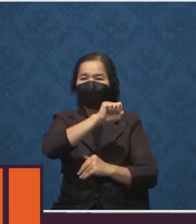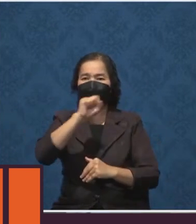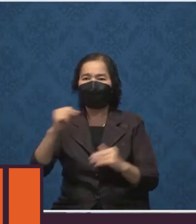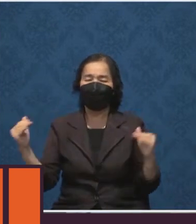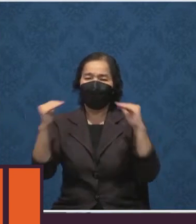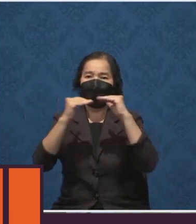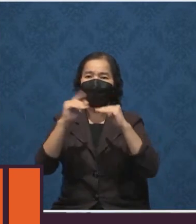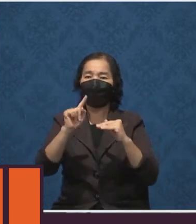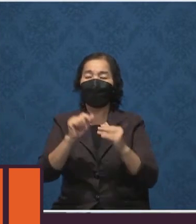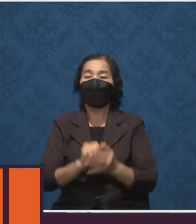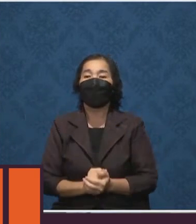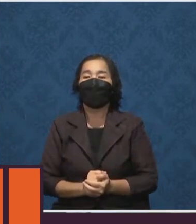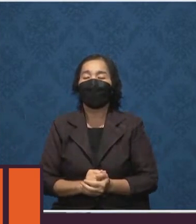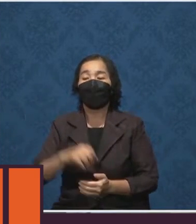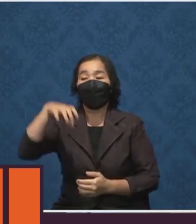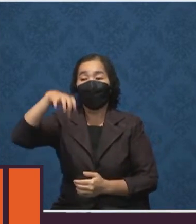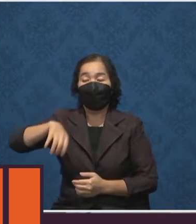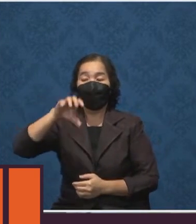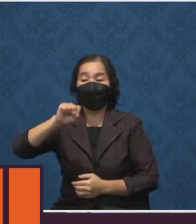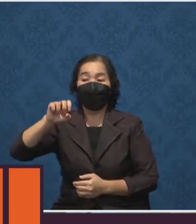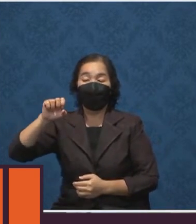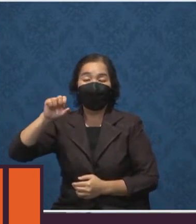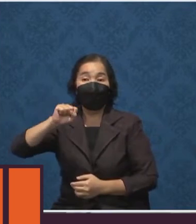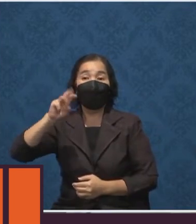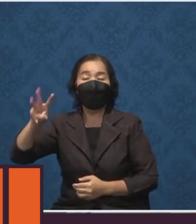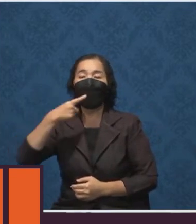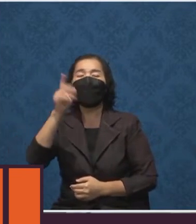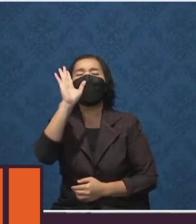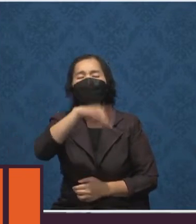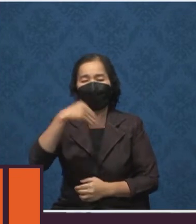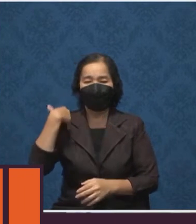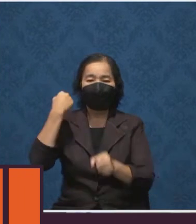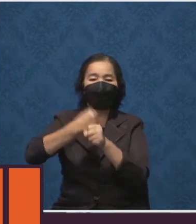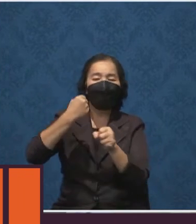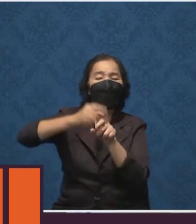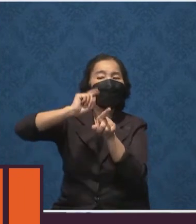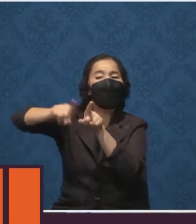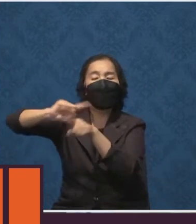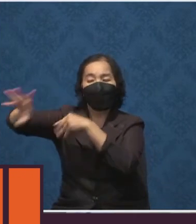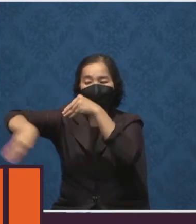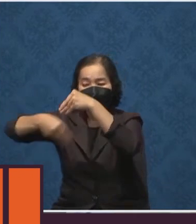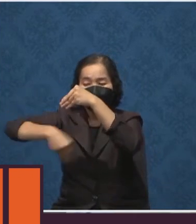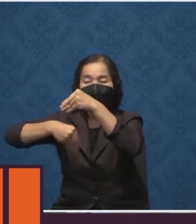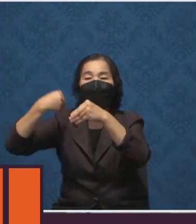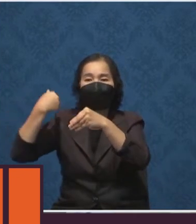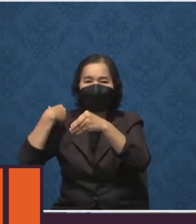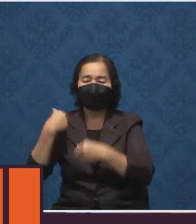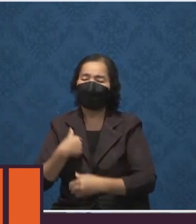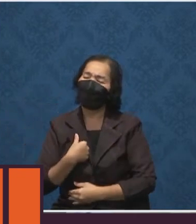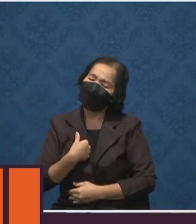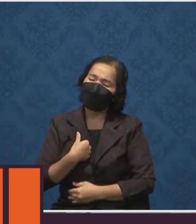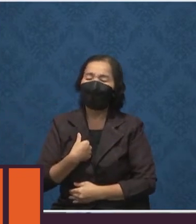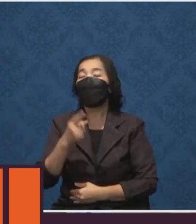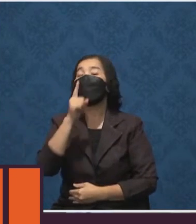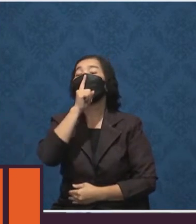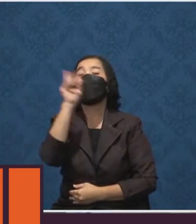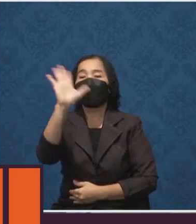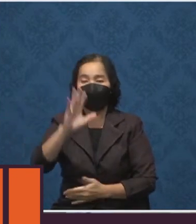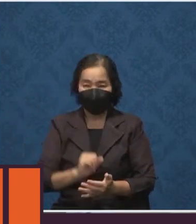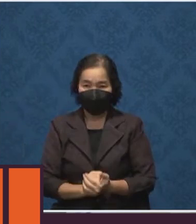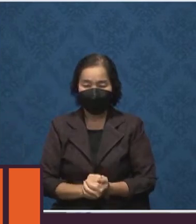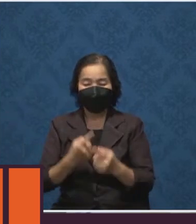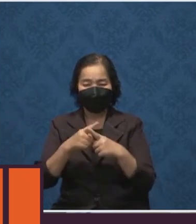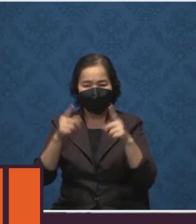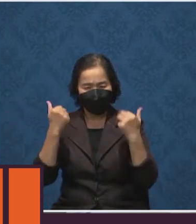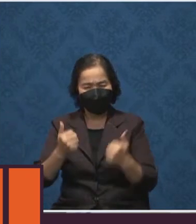ทางรคาธิการวธธ์ท่านบอกว่าตรนี้มมงานอื่เข้มาด้วยจร ๆ กอยประมาณครึ่หนอ่ะ ไม่ว่ากันแต่ยงไก็ตามตรงน